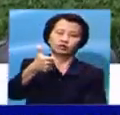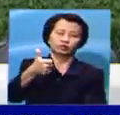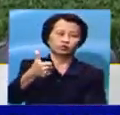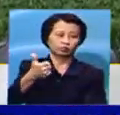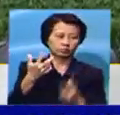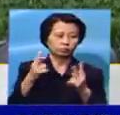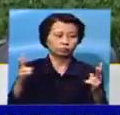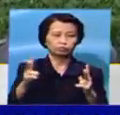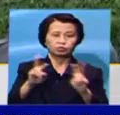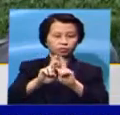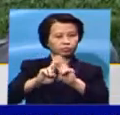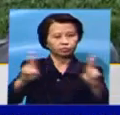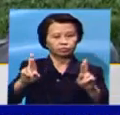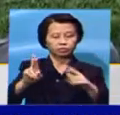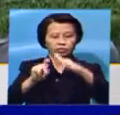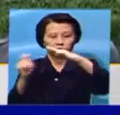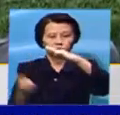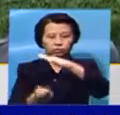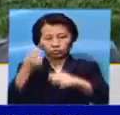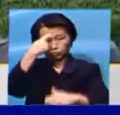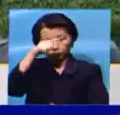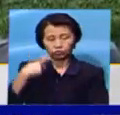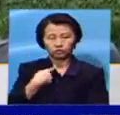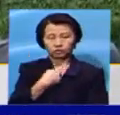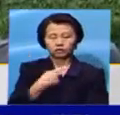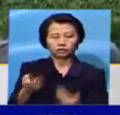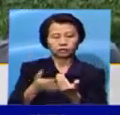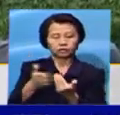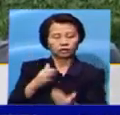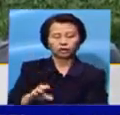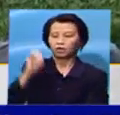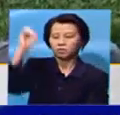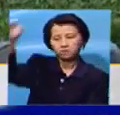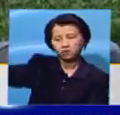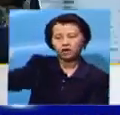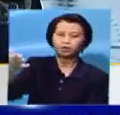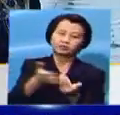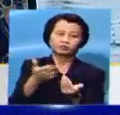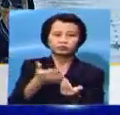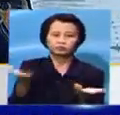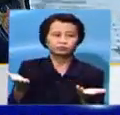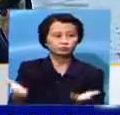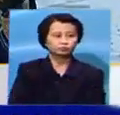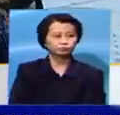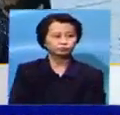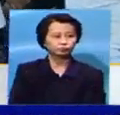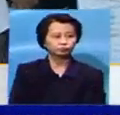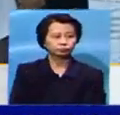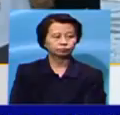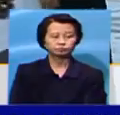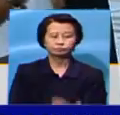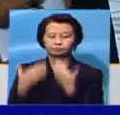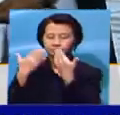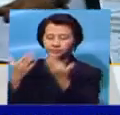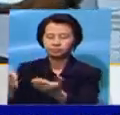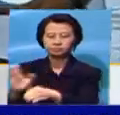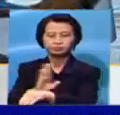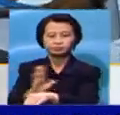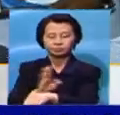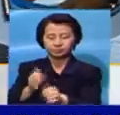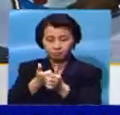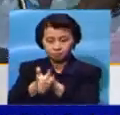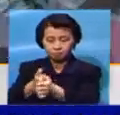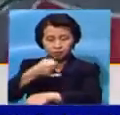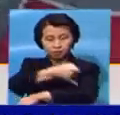banyak sampah untuk kita buang apa macam kemudahanlah untuk kita buang sampah semua sebagai margai peniaga yang memai garis